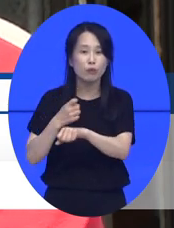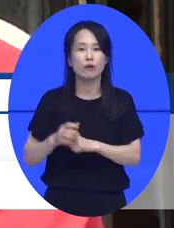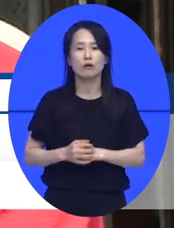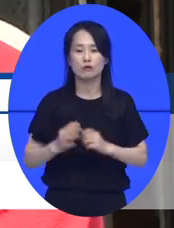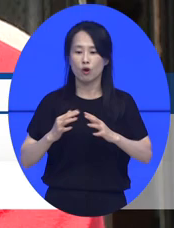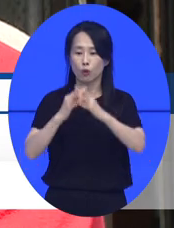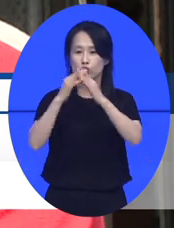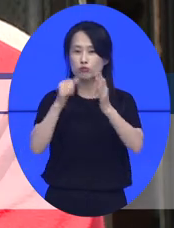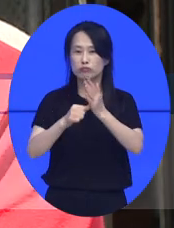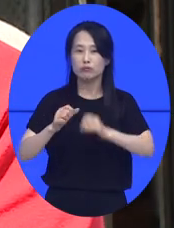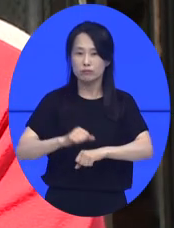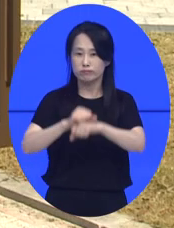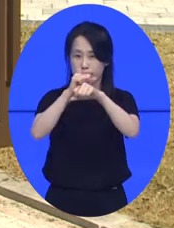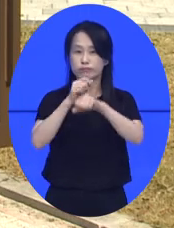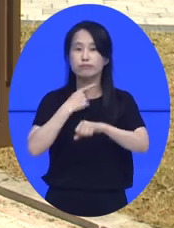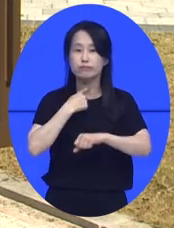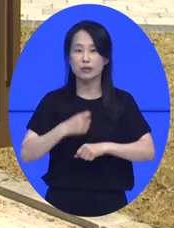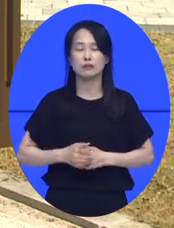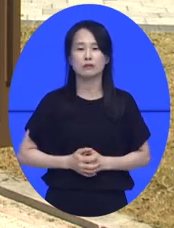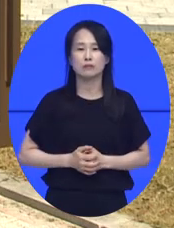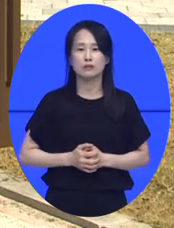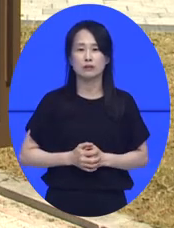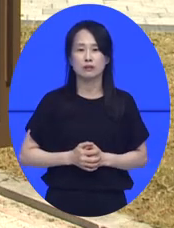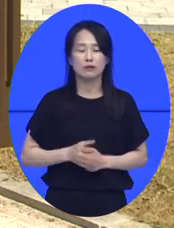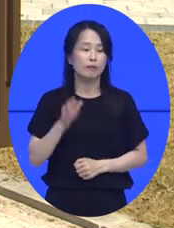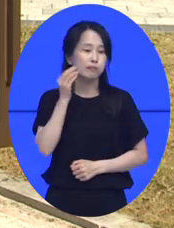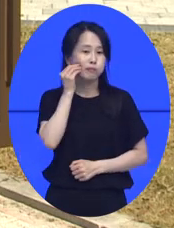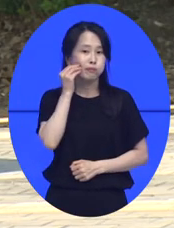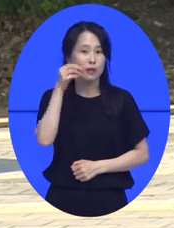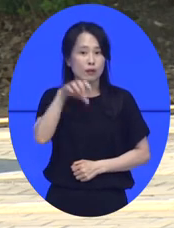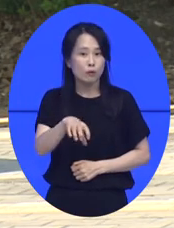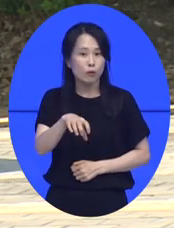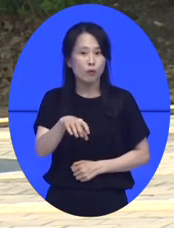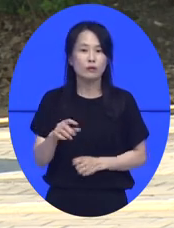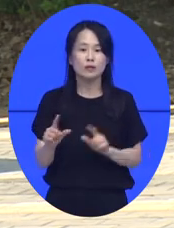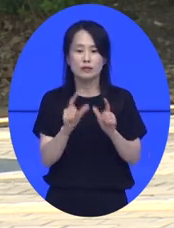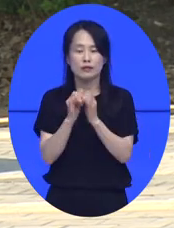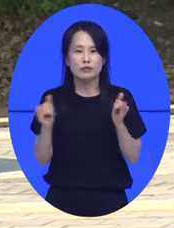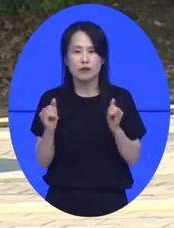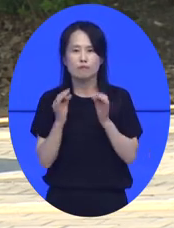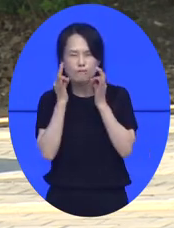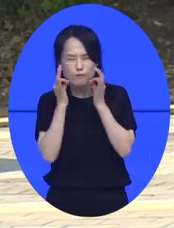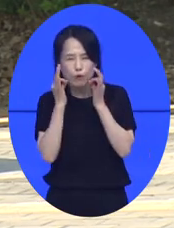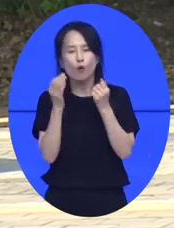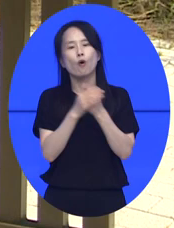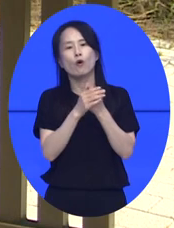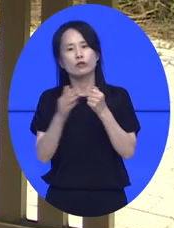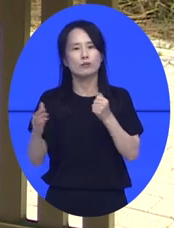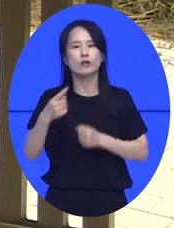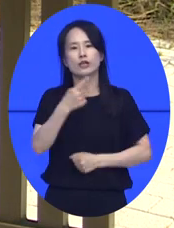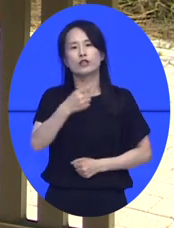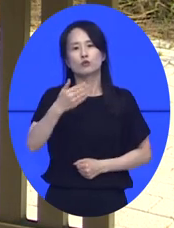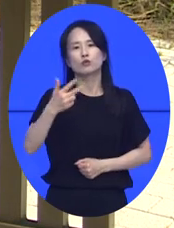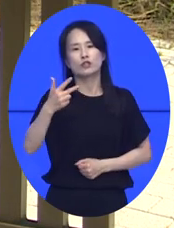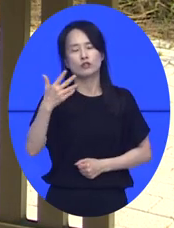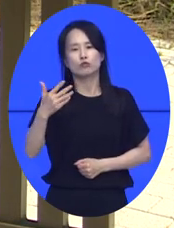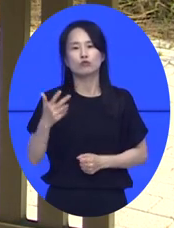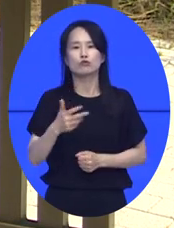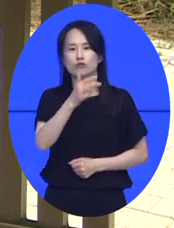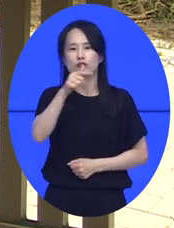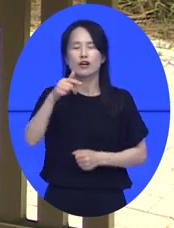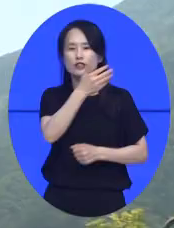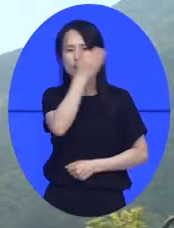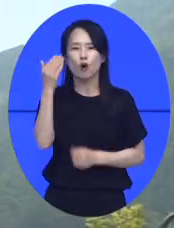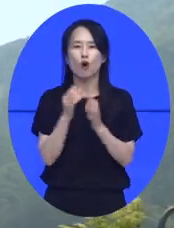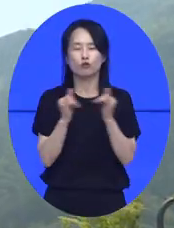건축자재들도 많이 쌓여 있고 버려져 있던 공간이 주민들의 노력으로 청춘역 1979로 탈바꿈했습니다